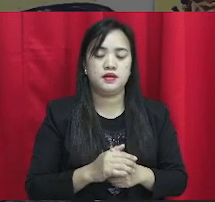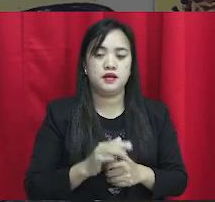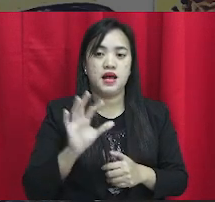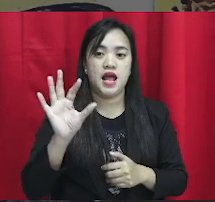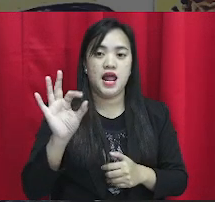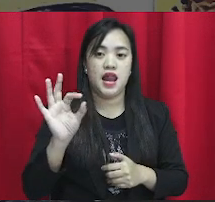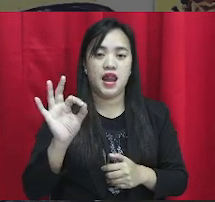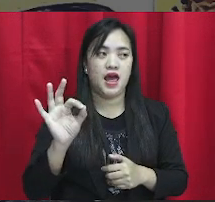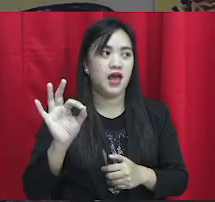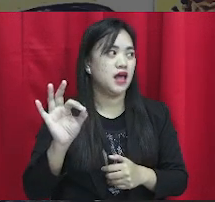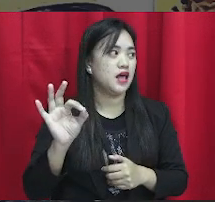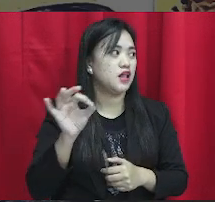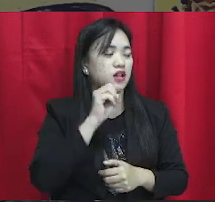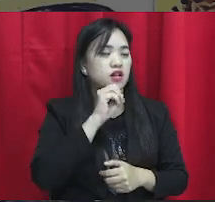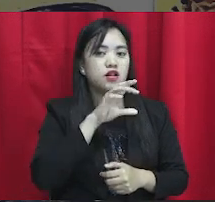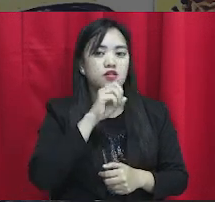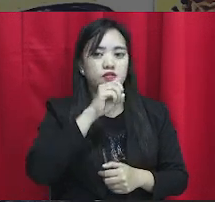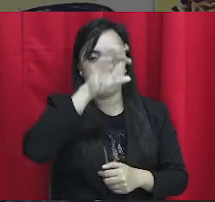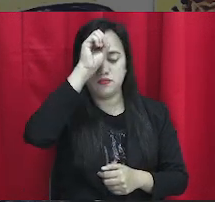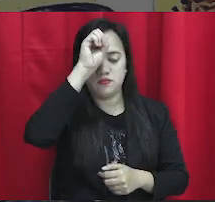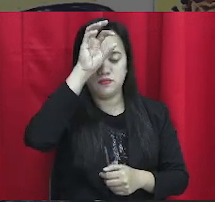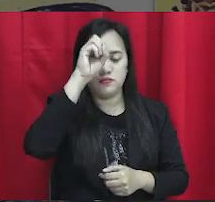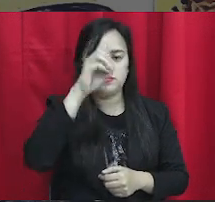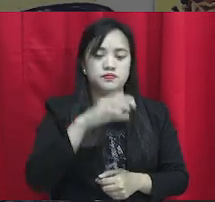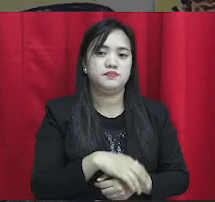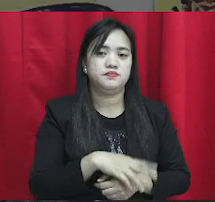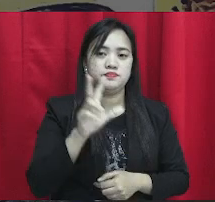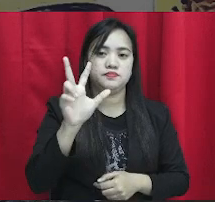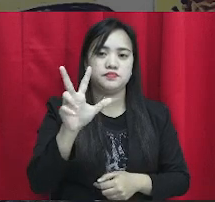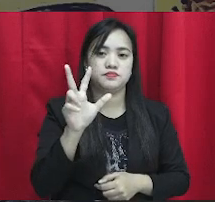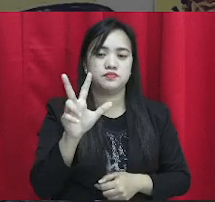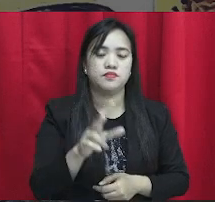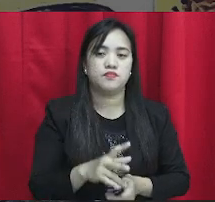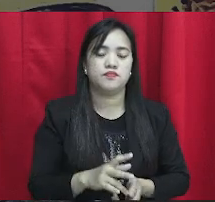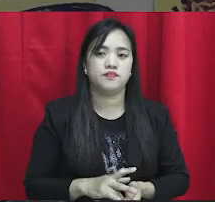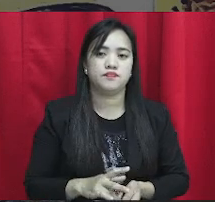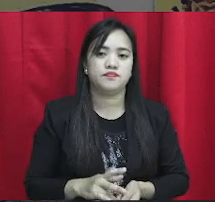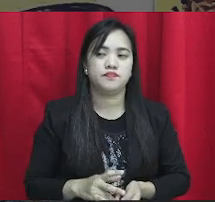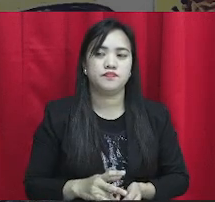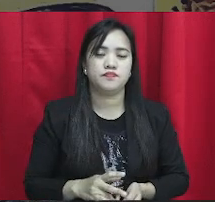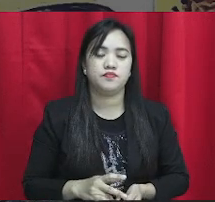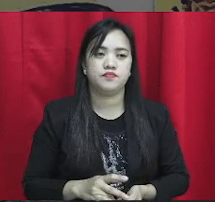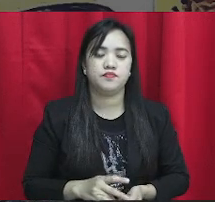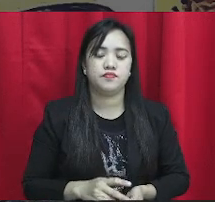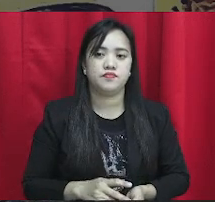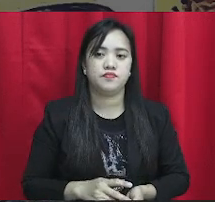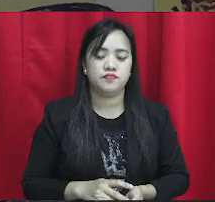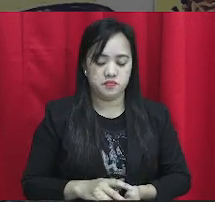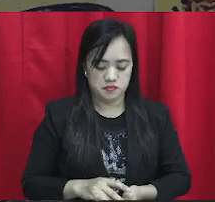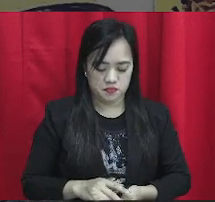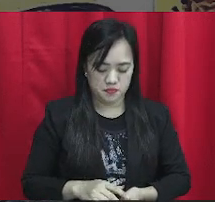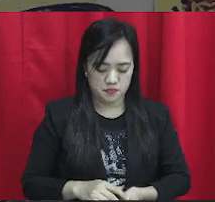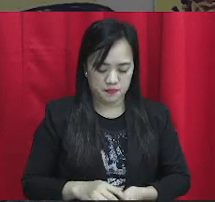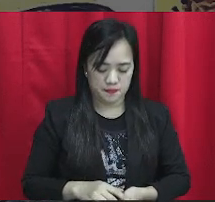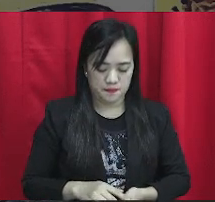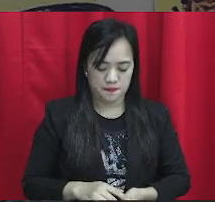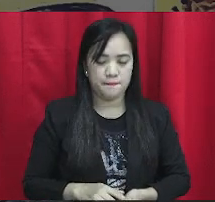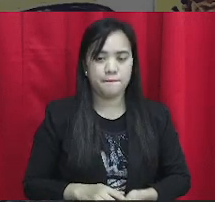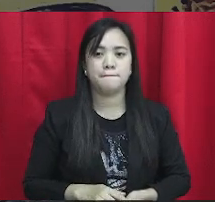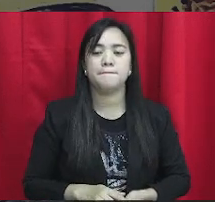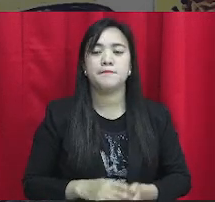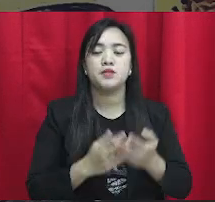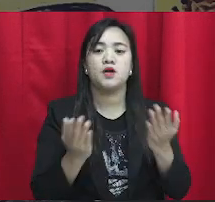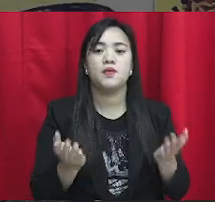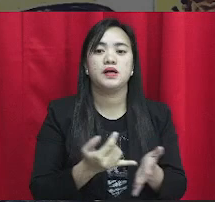70. Tatlong anak, siyam ang aking apo. Siyam yung apo. Ilan pong anak nyo, nanay? Tatlong anak, siyam ang apo. Wow. Si tatay ba? Okay.